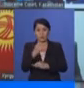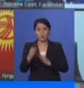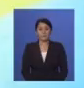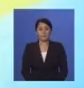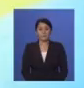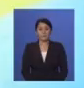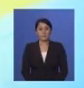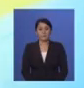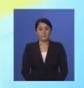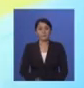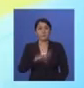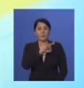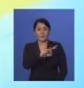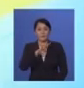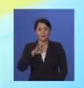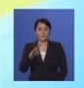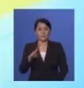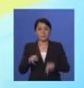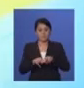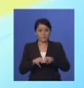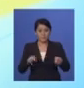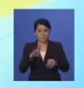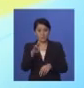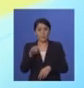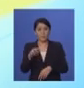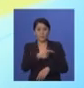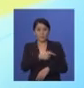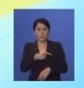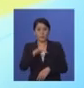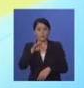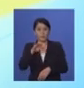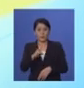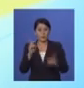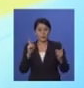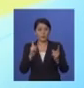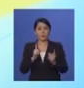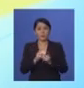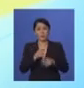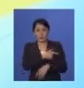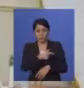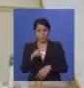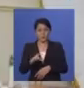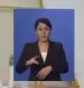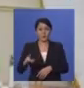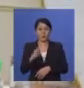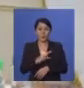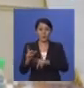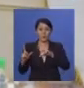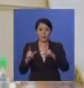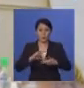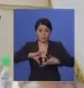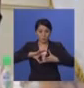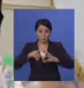салды. Нұрсұлтан Назарбаев парламент сенатының төрағасы Мәулен Әшімбаевпен кездесті. Кездесуде депутаттардың өңірлерге